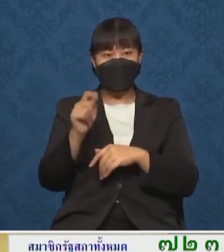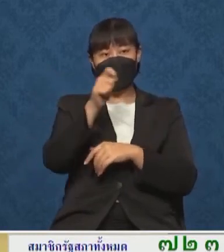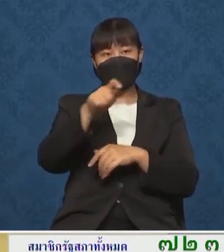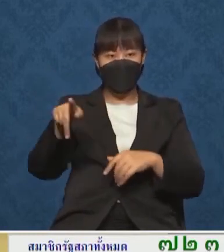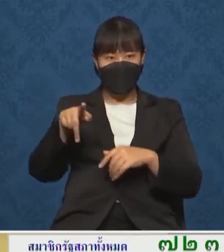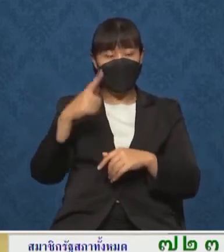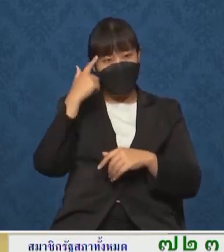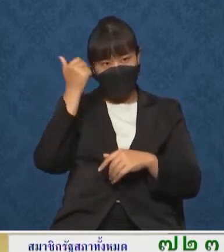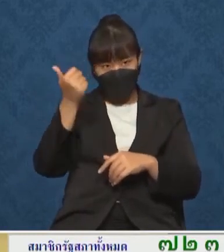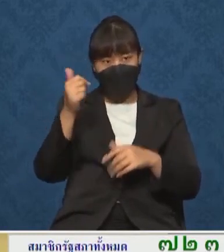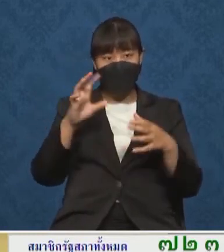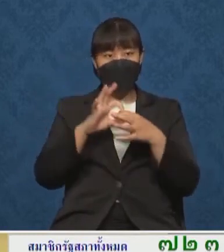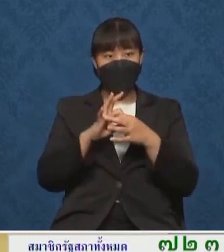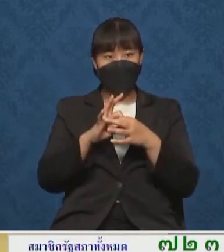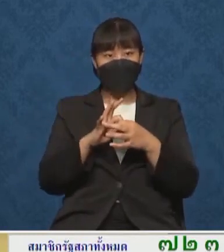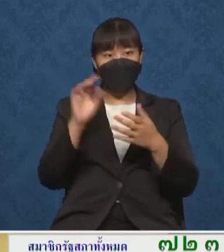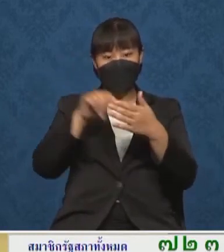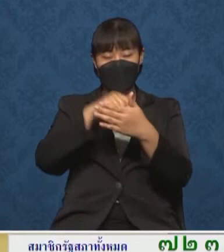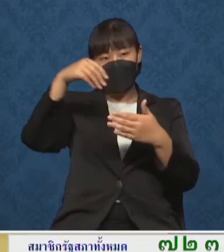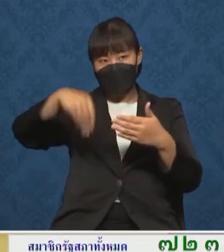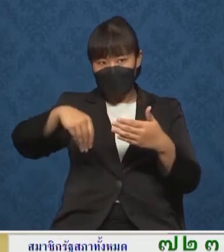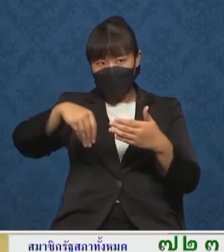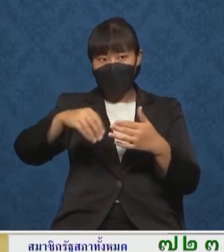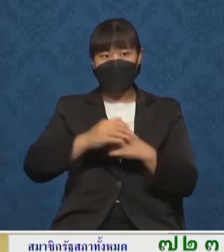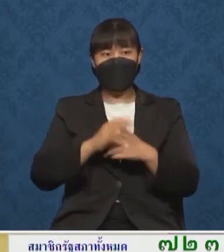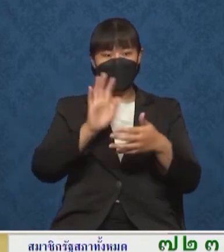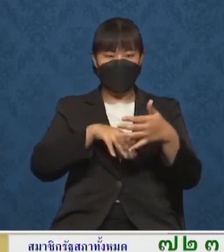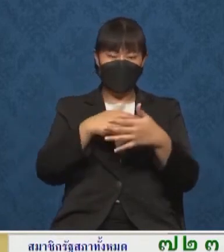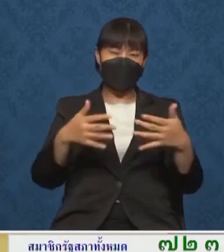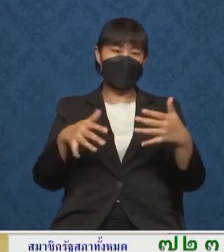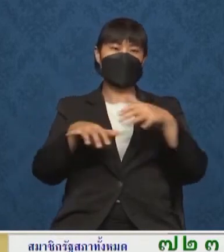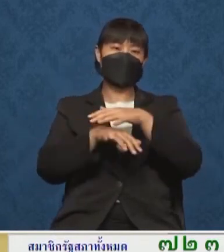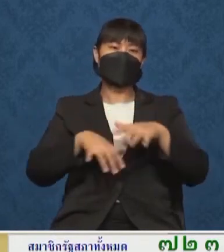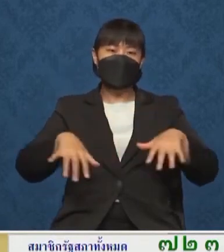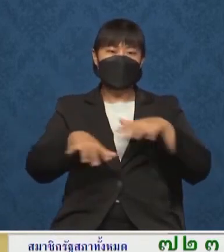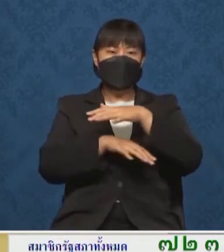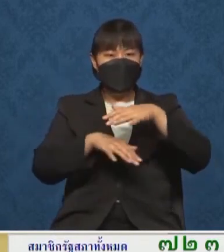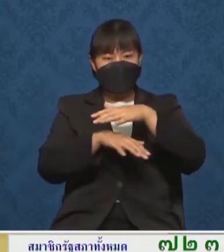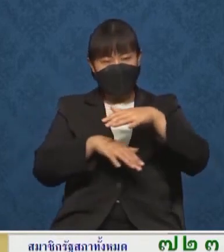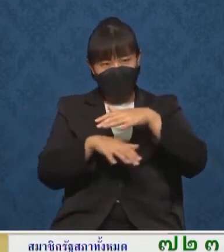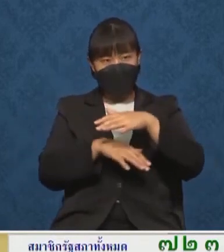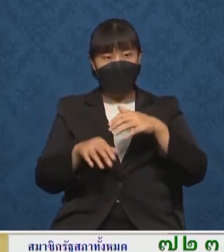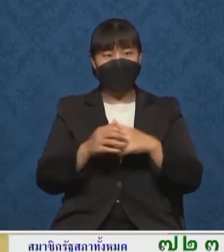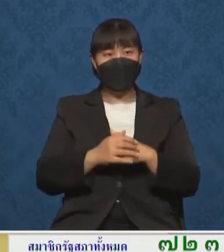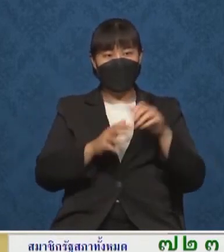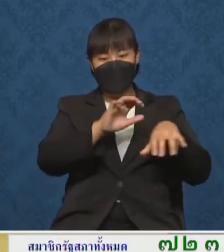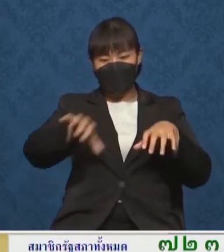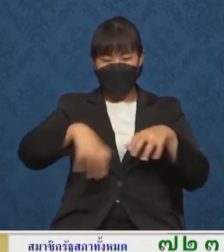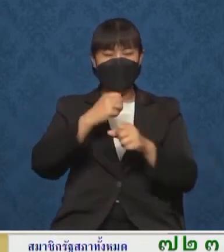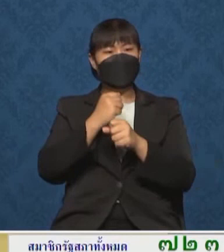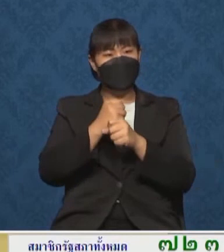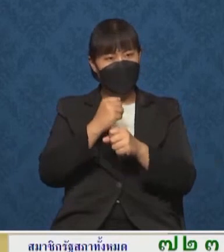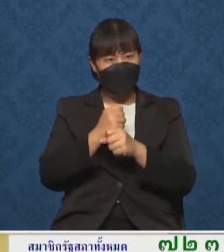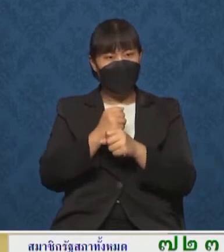เลือกให้ข้อมูลเกี่ยวกับการเลือกตั้งสิ่งเหล่านี้ล้วนเป็นแผนงานพื้นฐานที่หน่วยงานข้างต้นต้องทำอยู่แล้วไม่ใช่การปฏิรูปใหม่เลยนะ